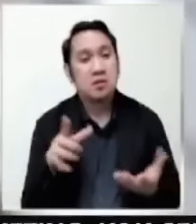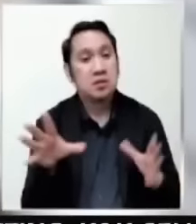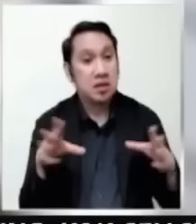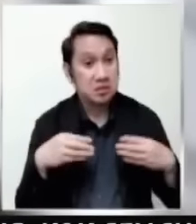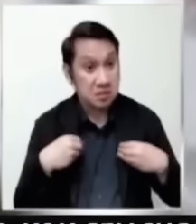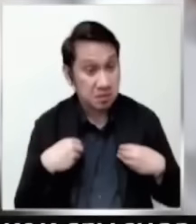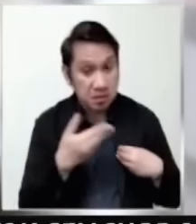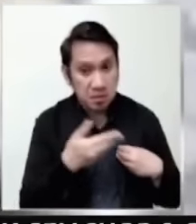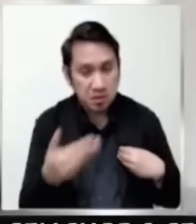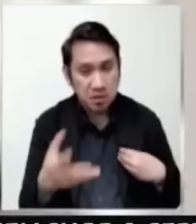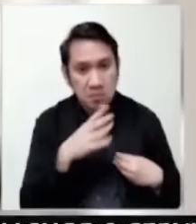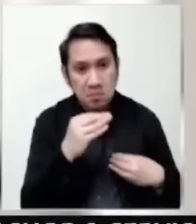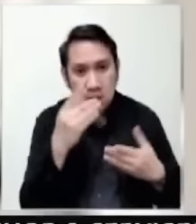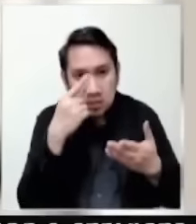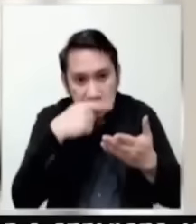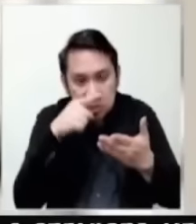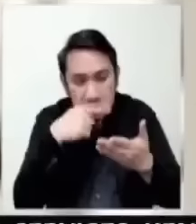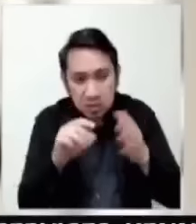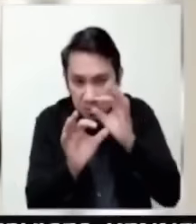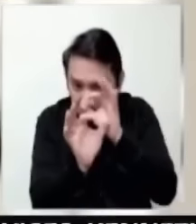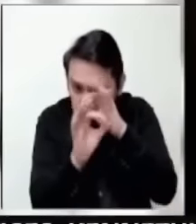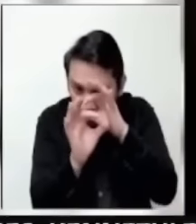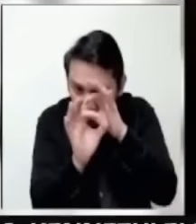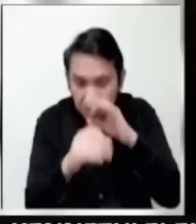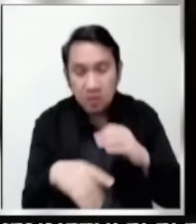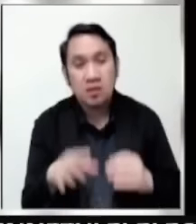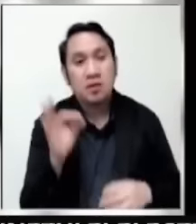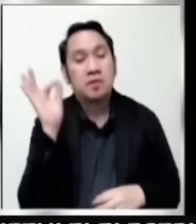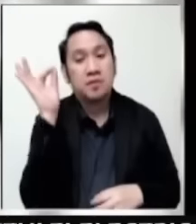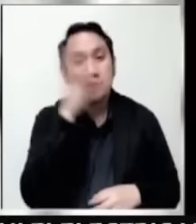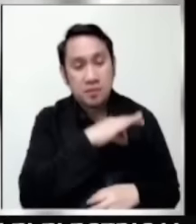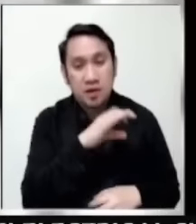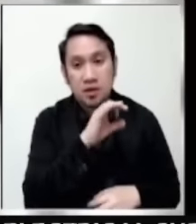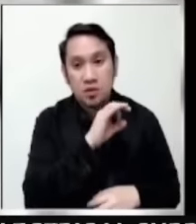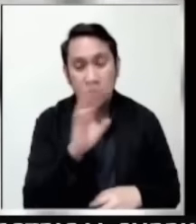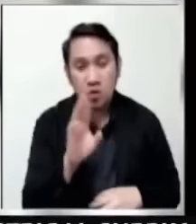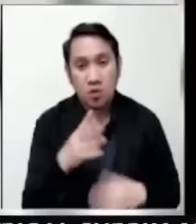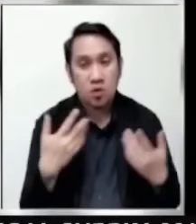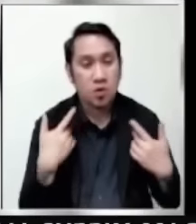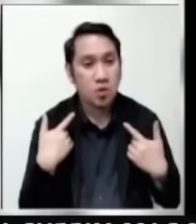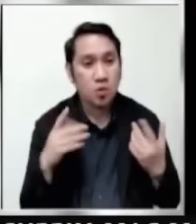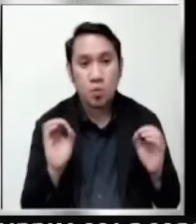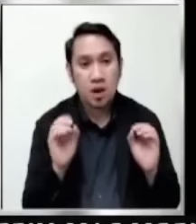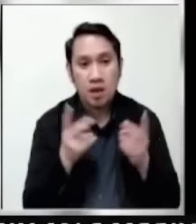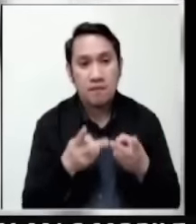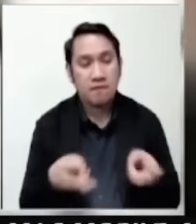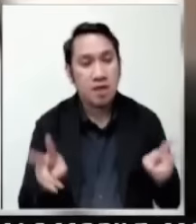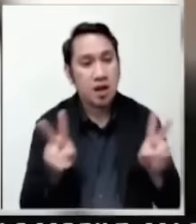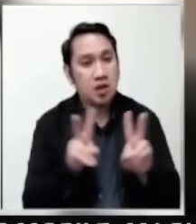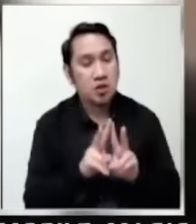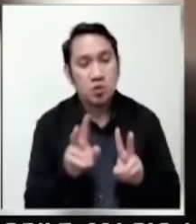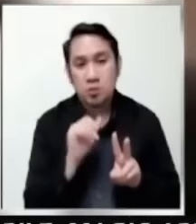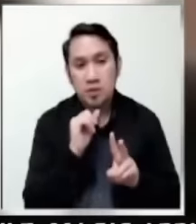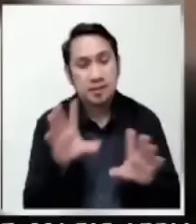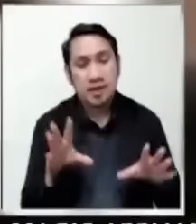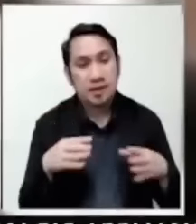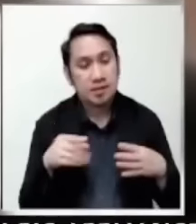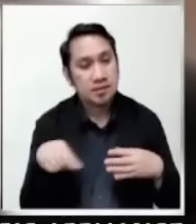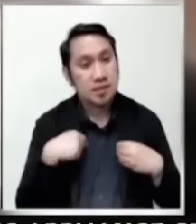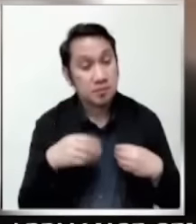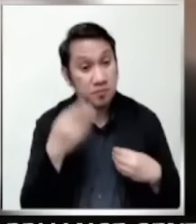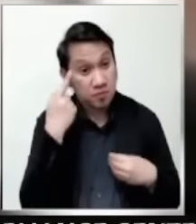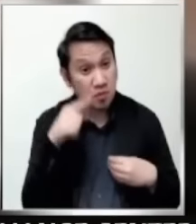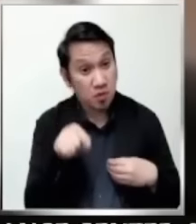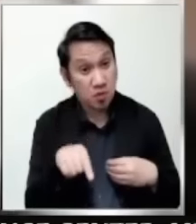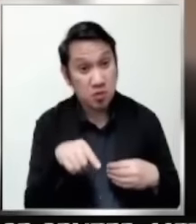nang ipacheck sa pawn shop. Either fake po o sobrang lightweight, wala siyang value, hindi siya tatanggapin sa sanglaan. Nag-message ako, nagpo-post